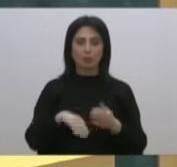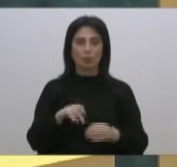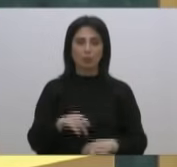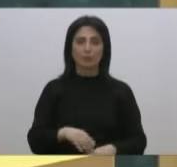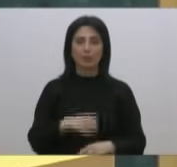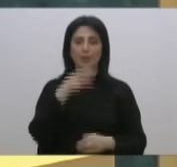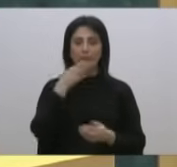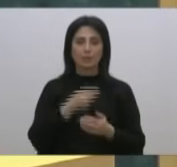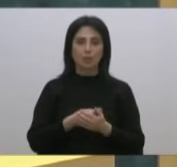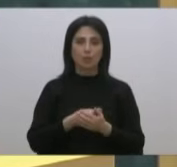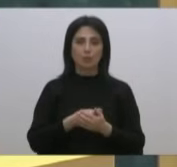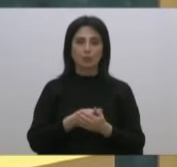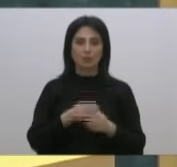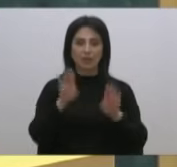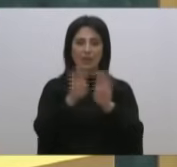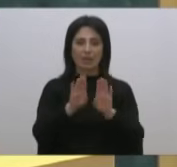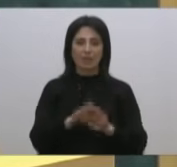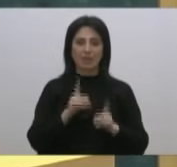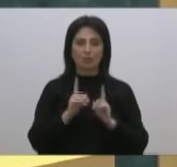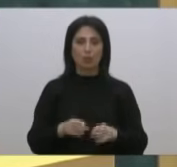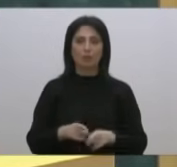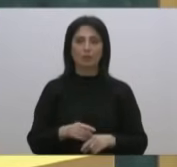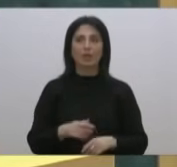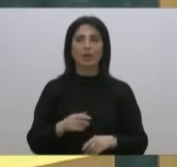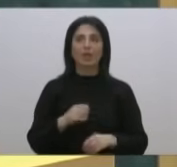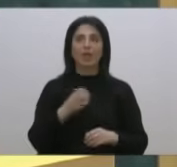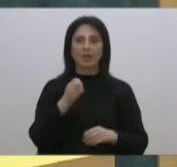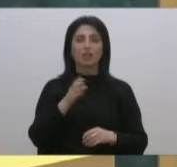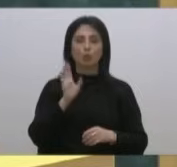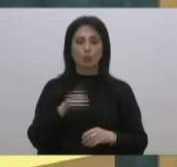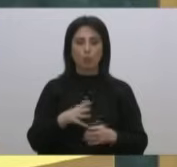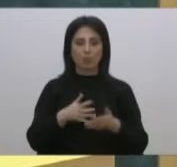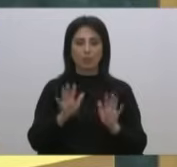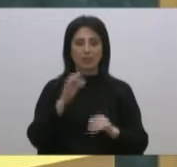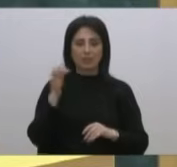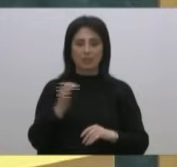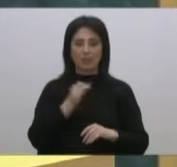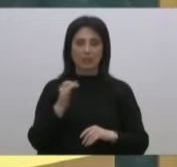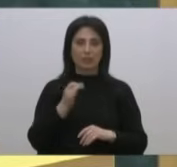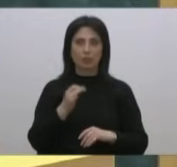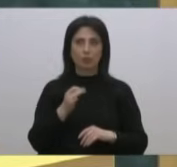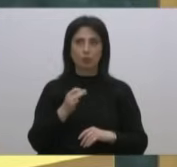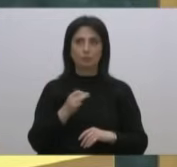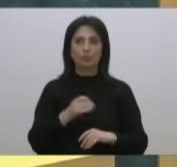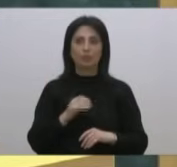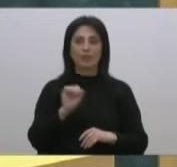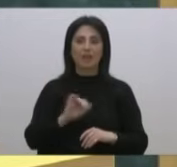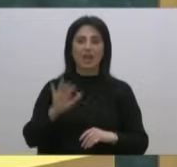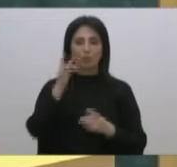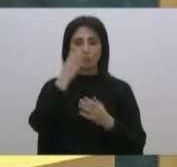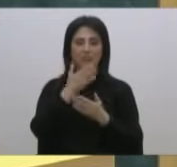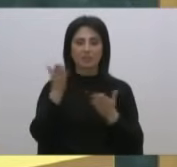usaptkhoeba, sakutari identoba, gakhados kidev upro metat saintereso,